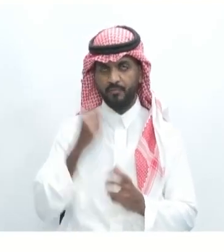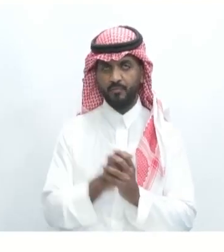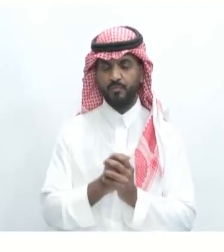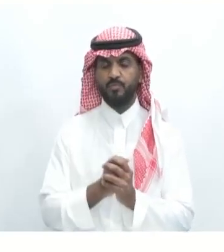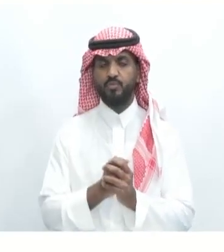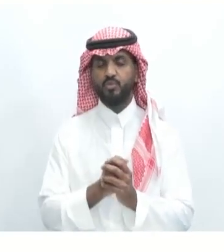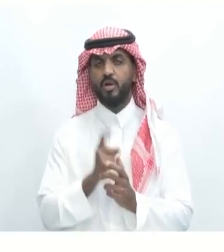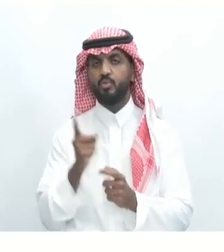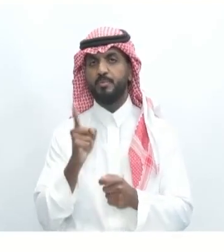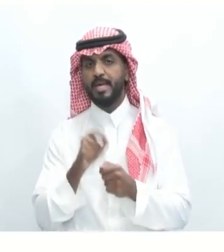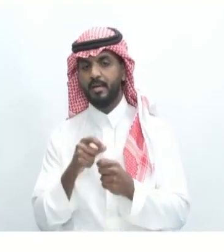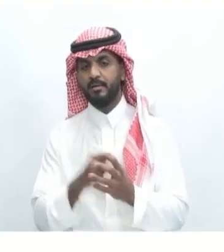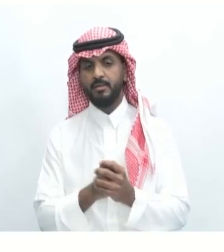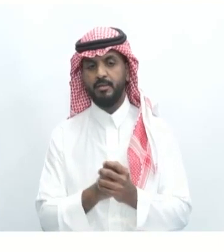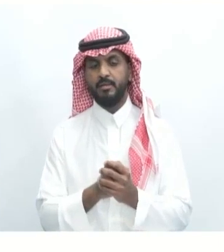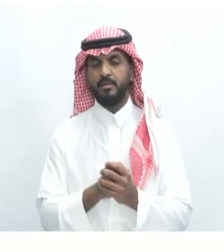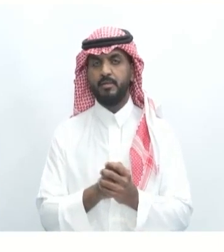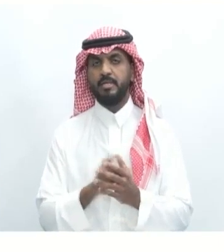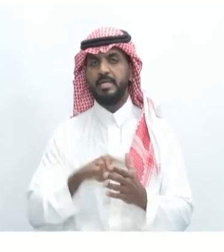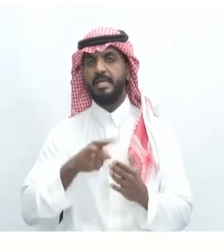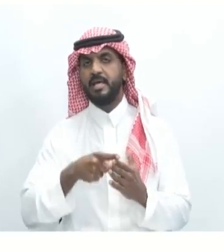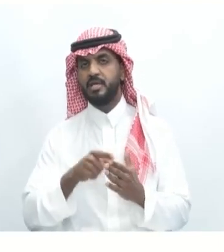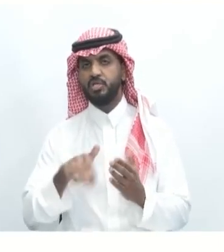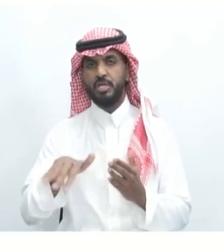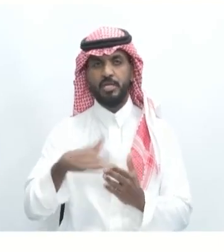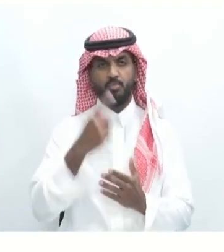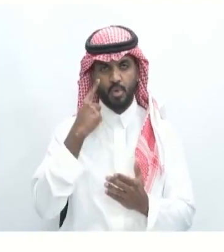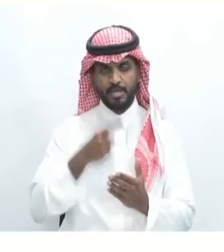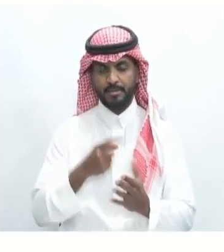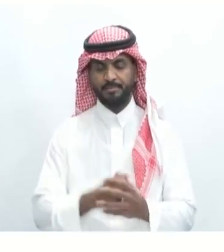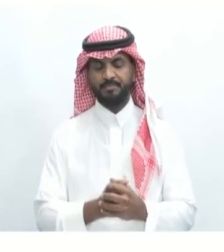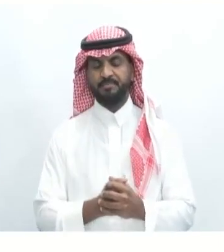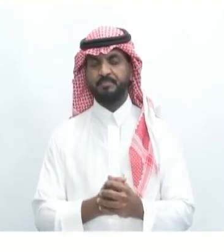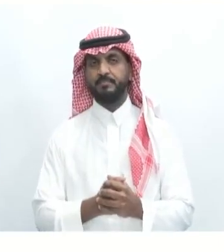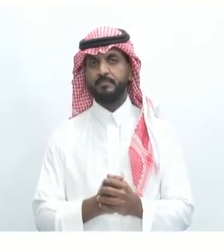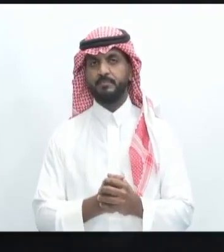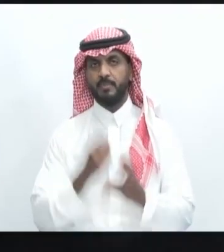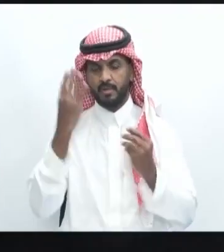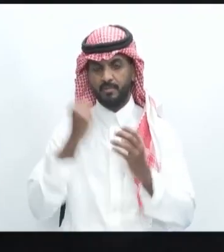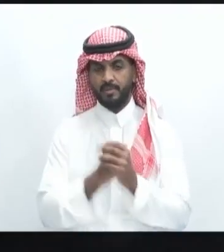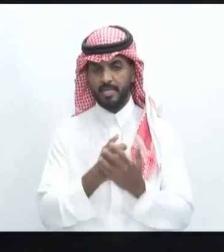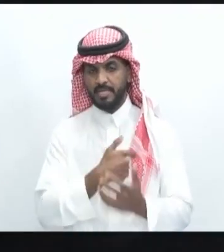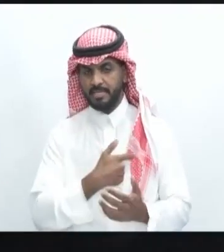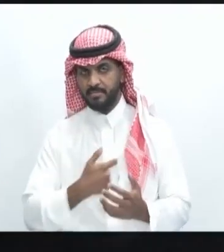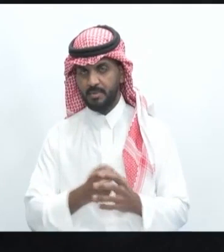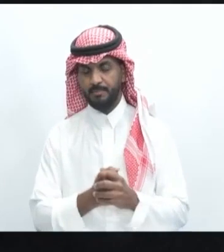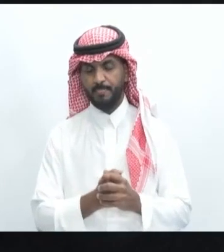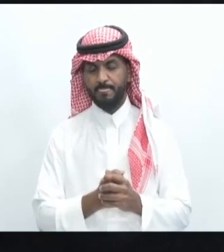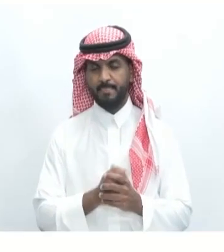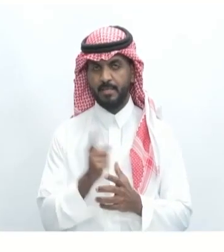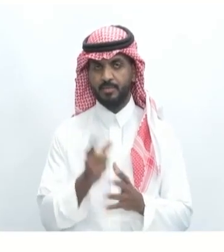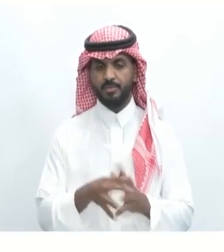معارف يشار بها الى شيء معين اذا ه تعرفنا على ماذا على اسماء